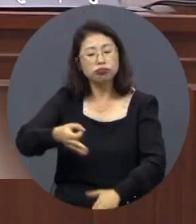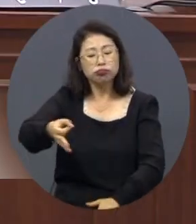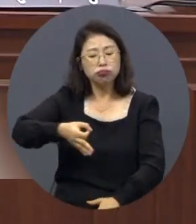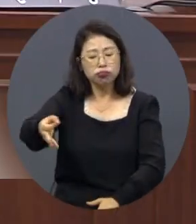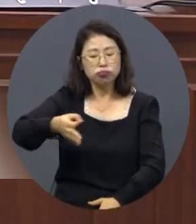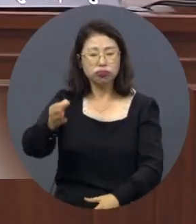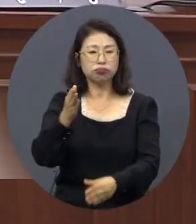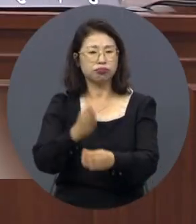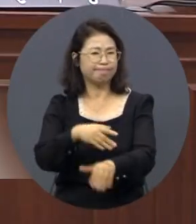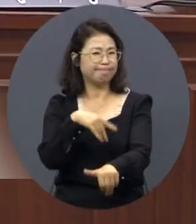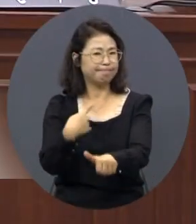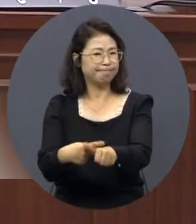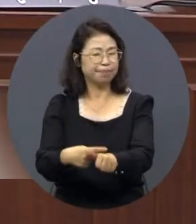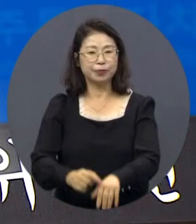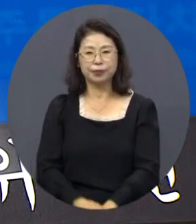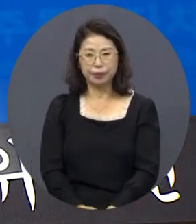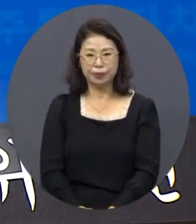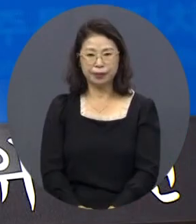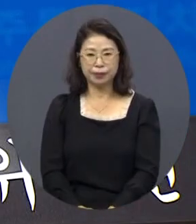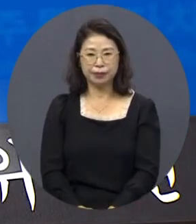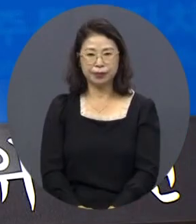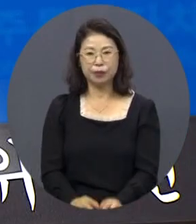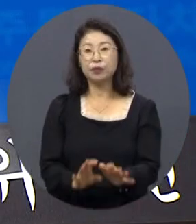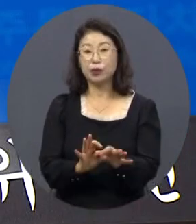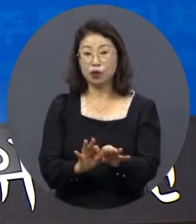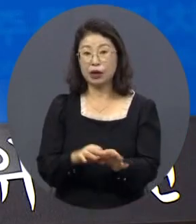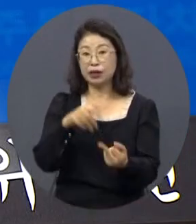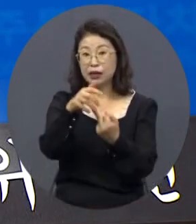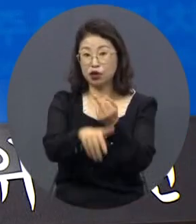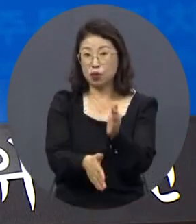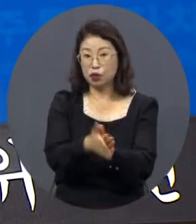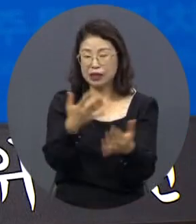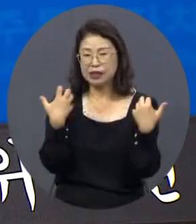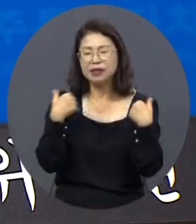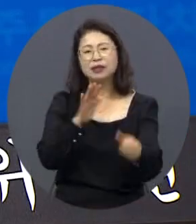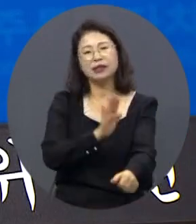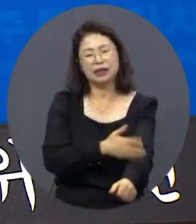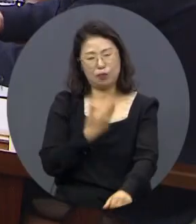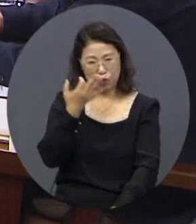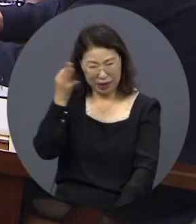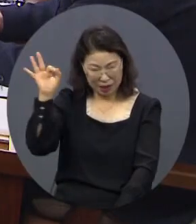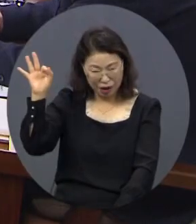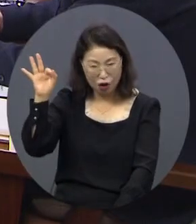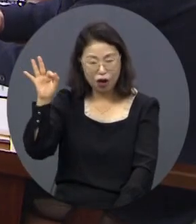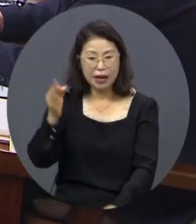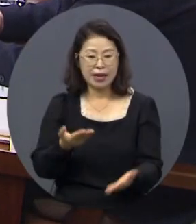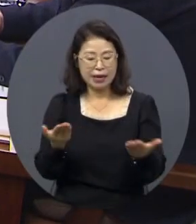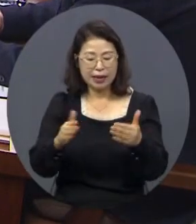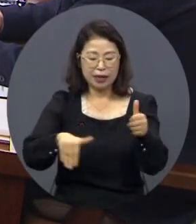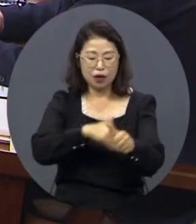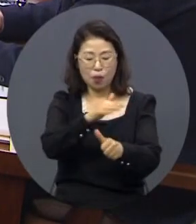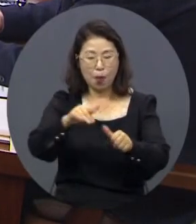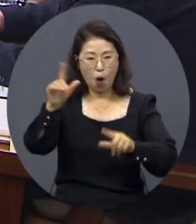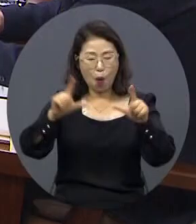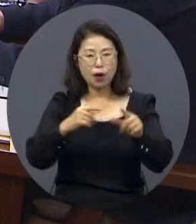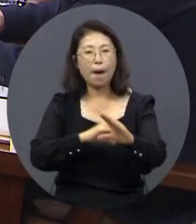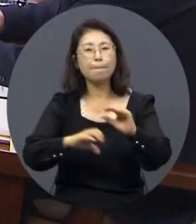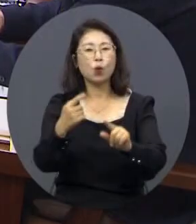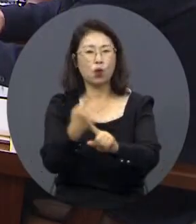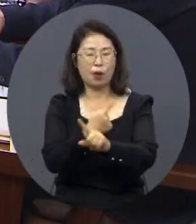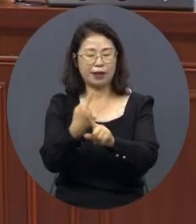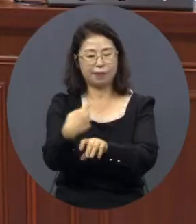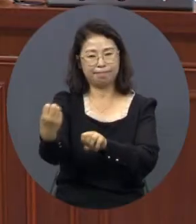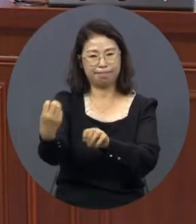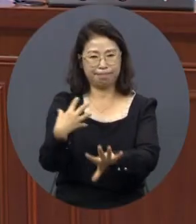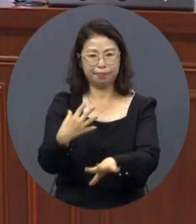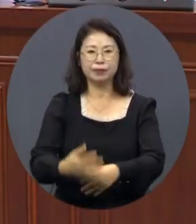받아갔다고 지적했습니다 이에 대해 서기포 씨는 잘못된 일이라 인정하고 근 관리제도를 보완하겠다고